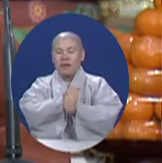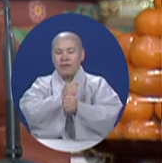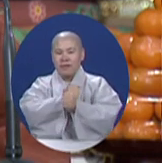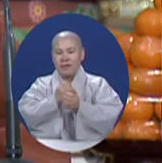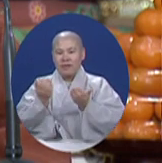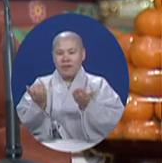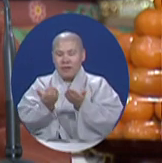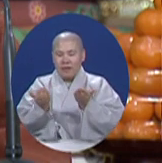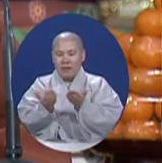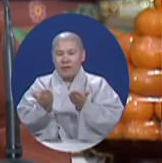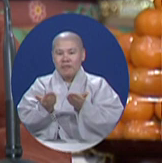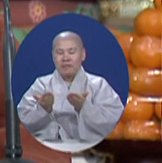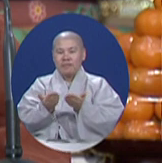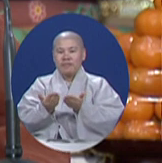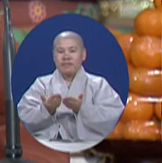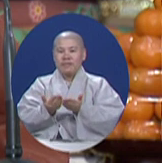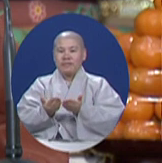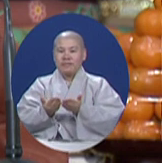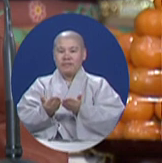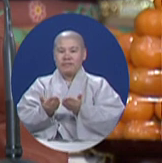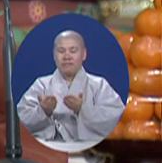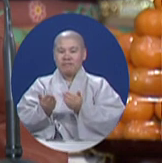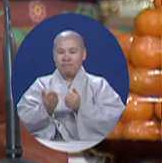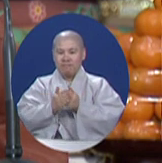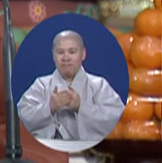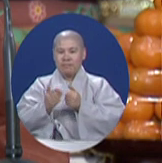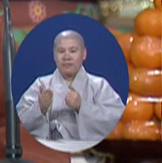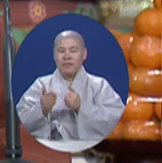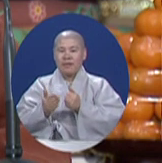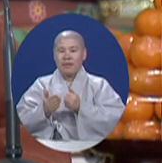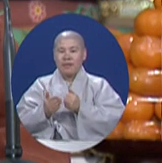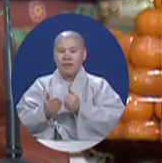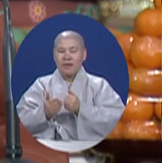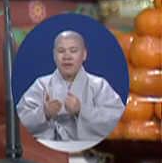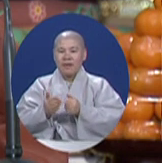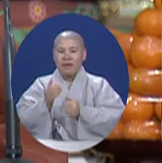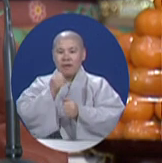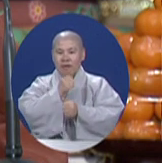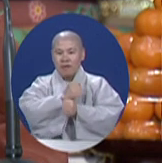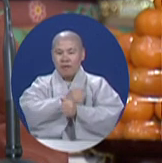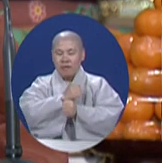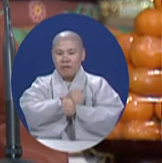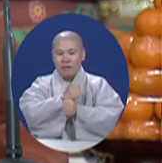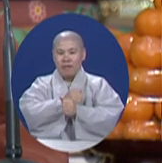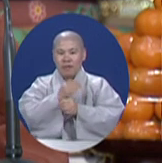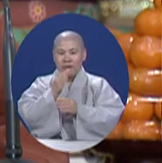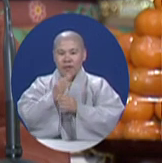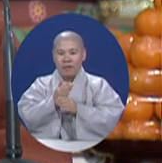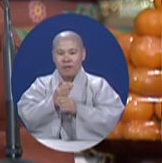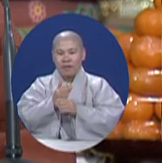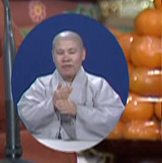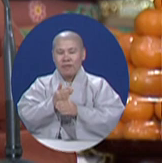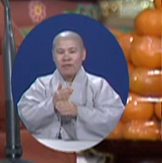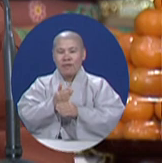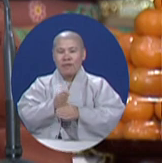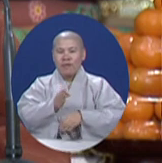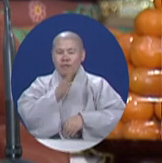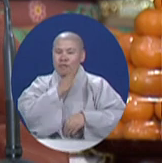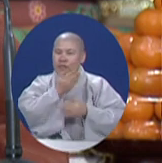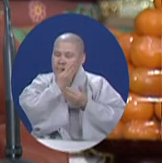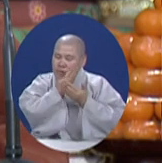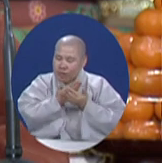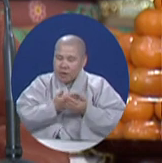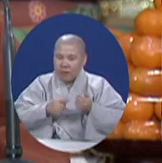위해서. 이렇게 이제 하다 보니까 이게 아주 중요한 문제가